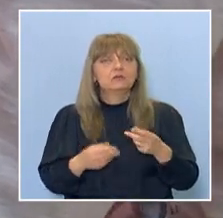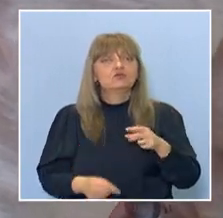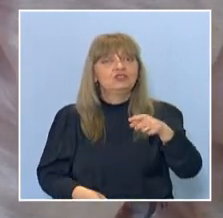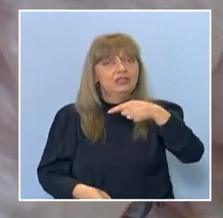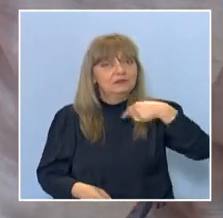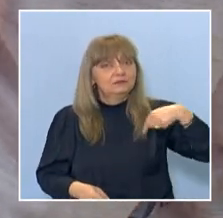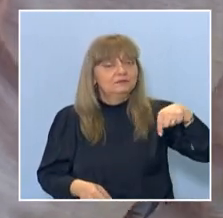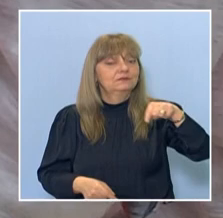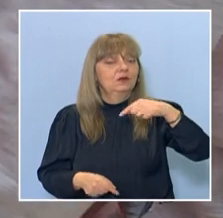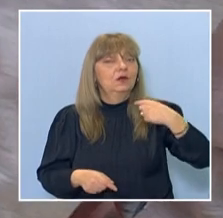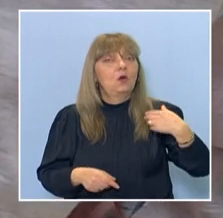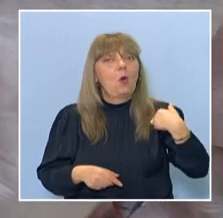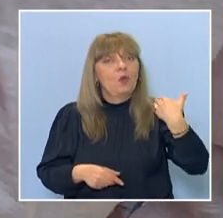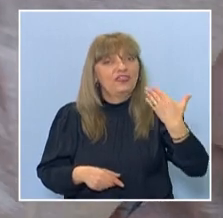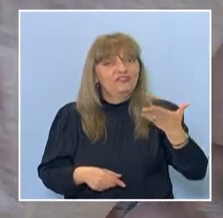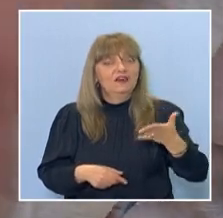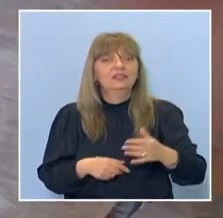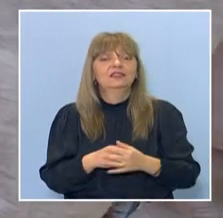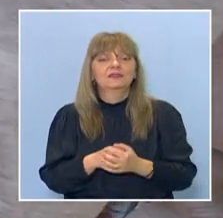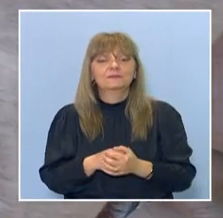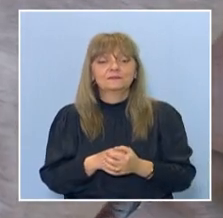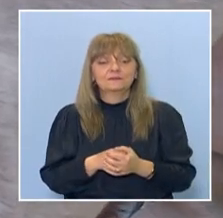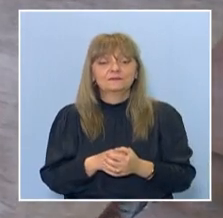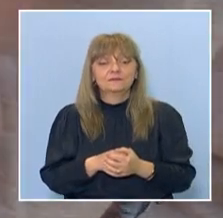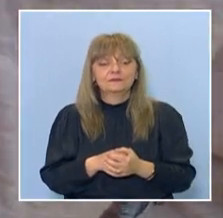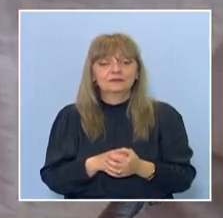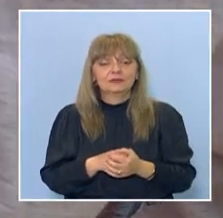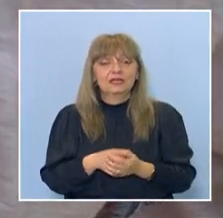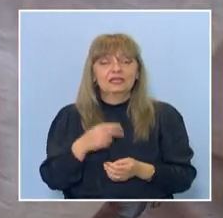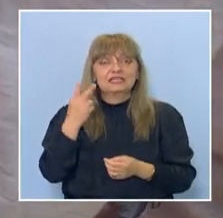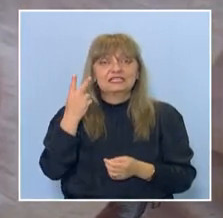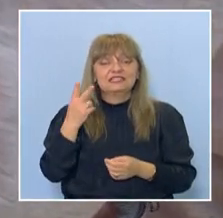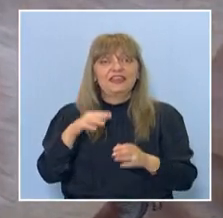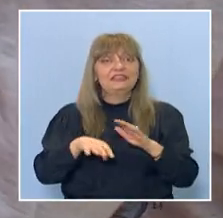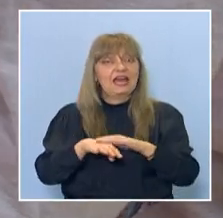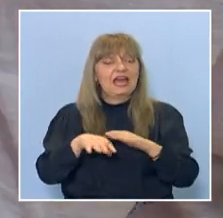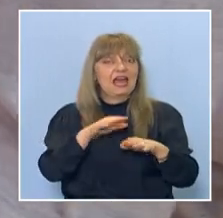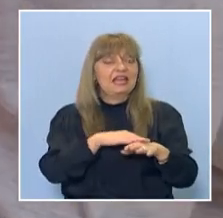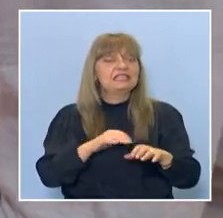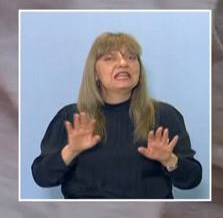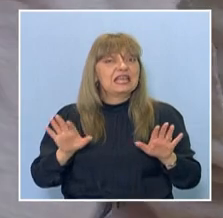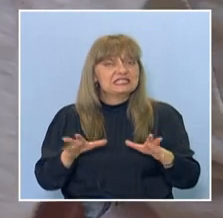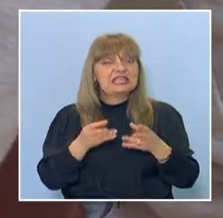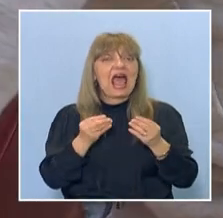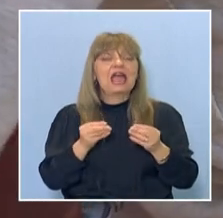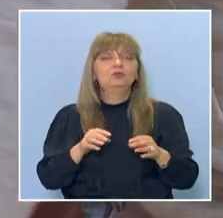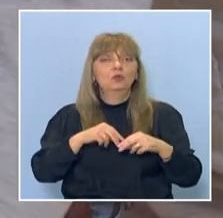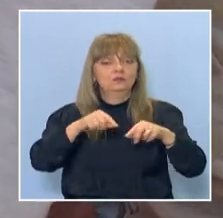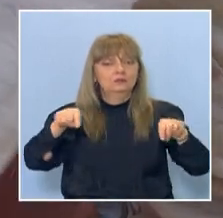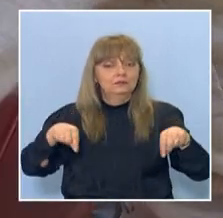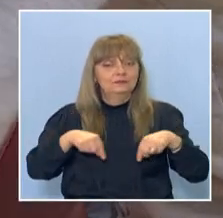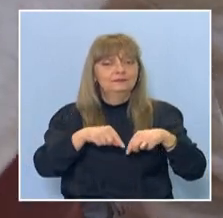спиралата отвън. Отвън започваме. С двете ръце едновременно. Хайде, давай.